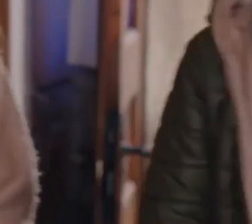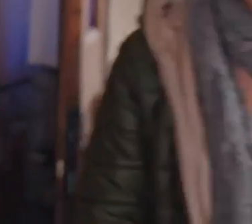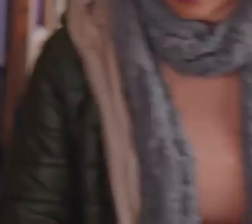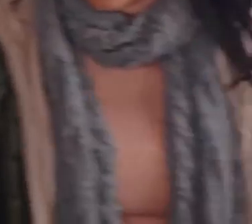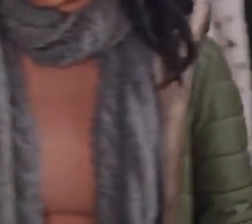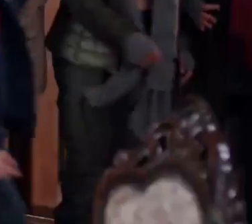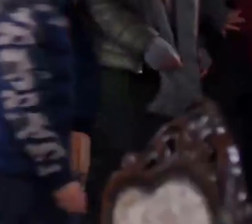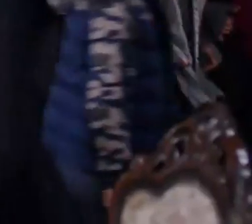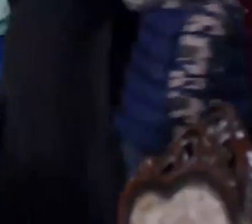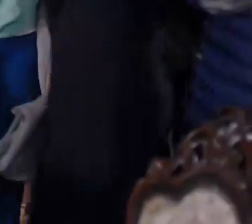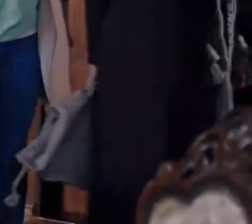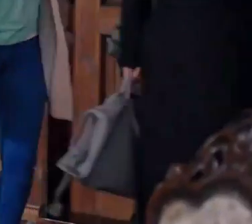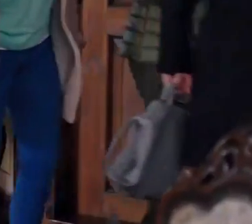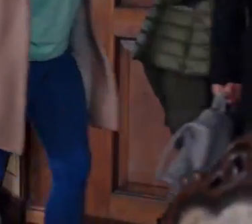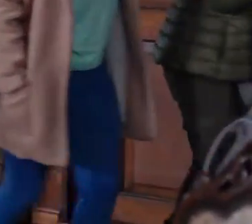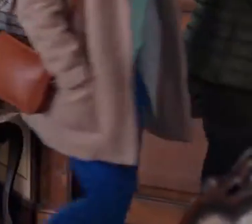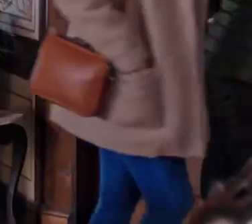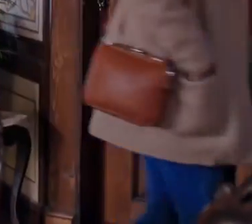kafa salladı.